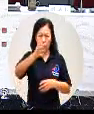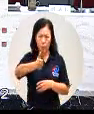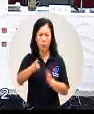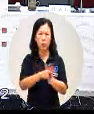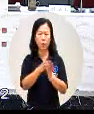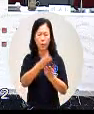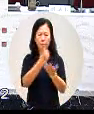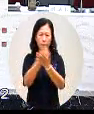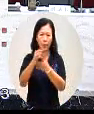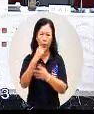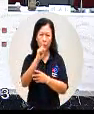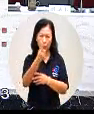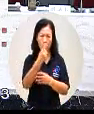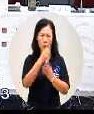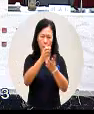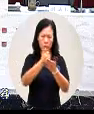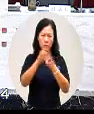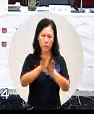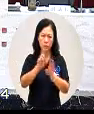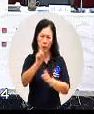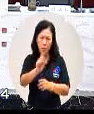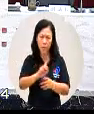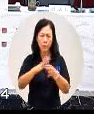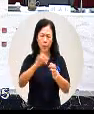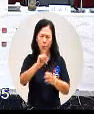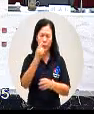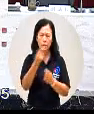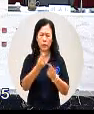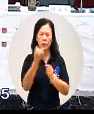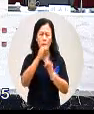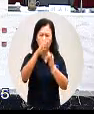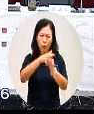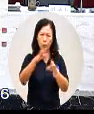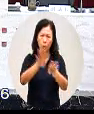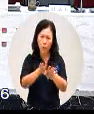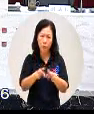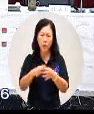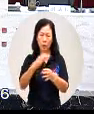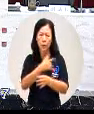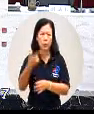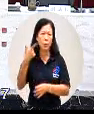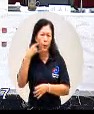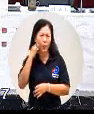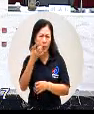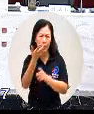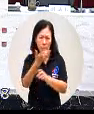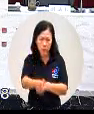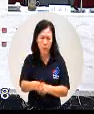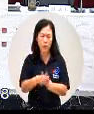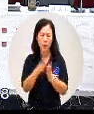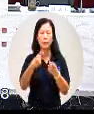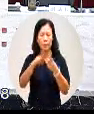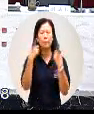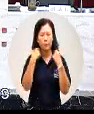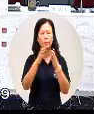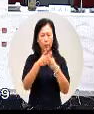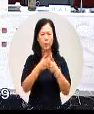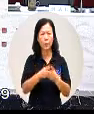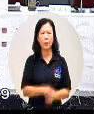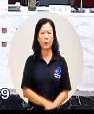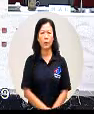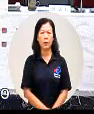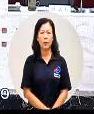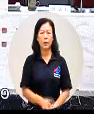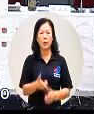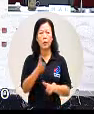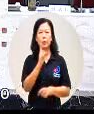咱的理由甲写出来。像伊请丧假，吼，伊是大个，像迄这应该啦。啊，无有当卖讲吼，